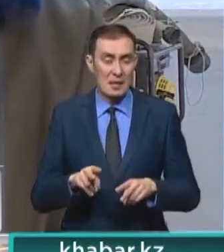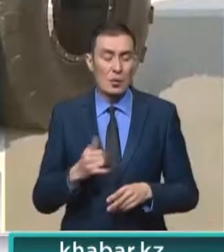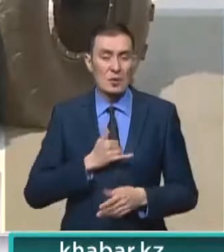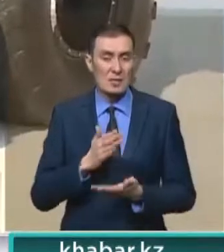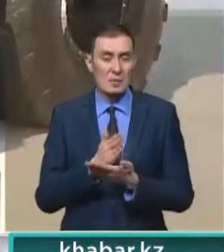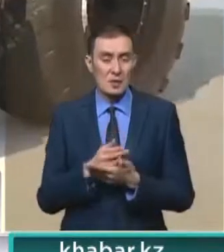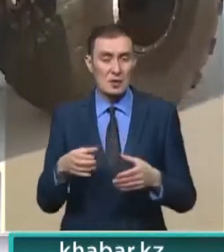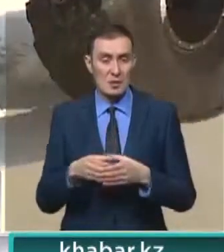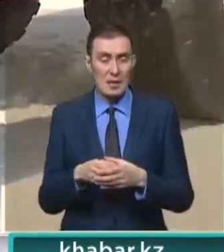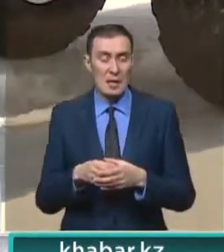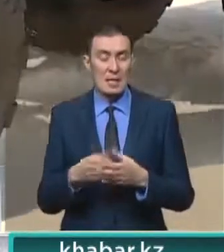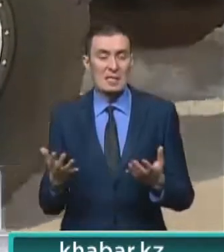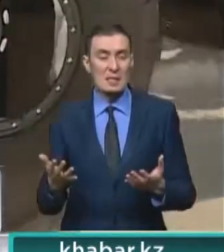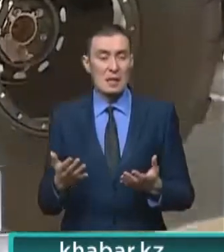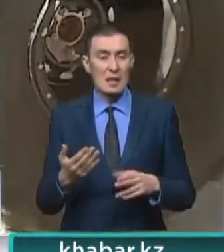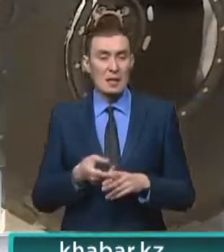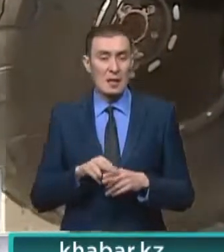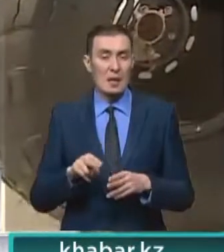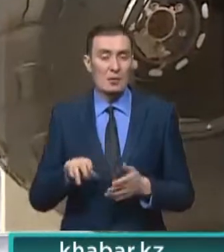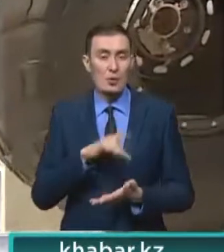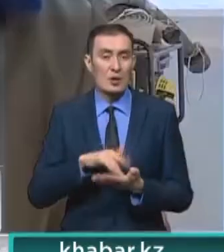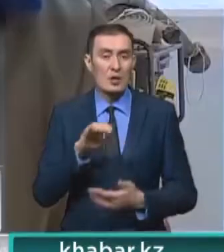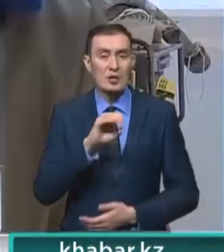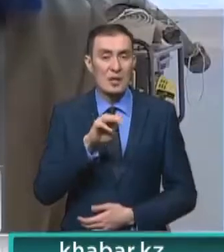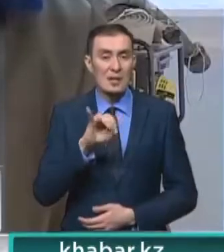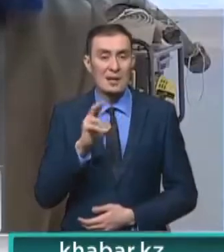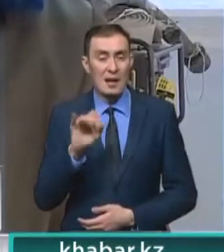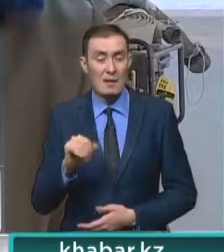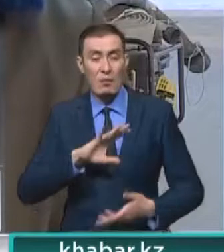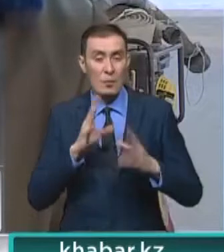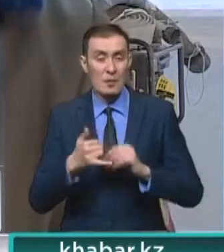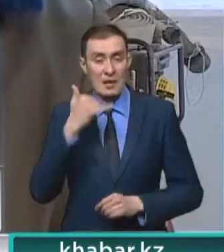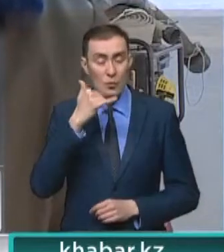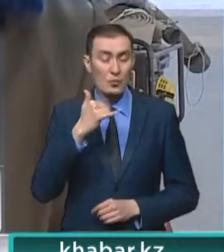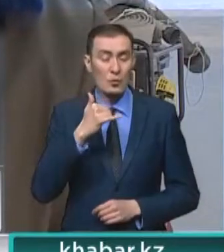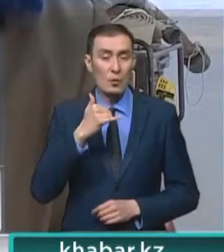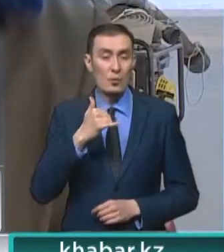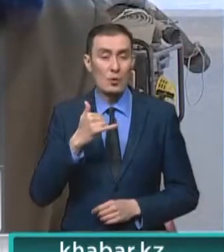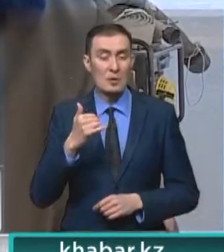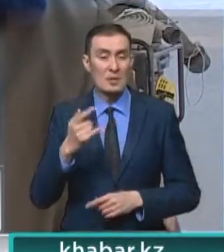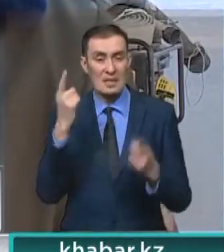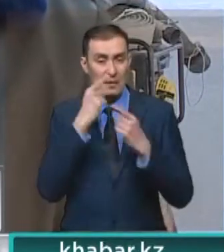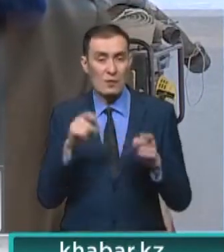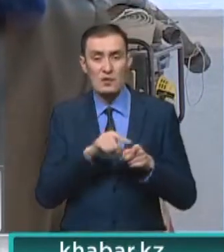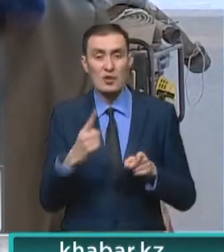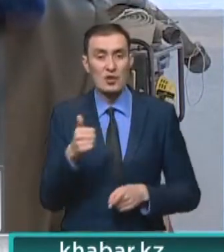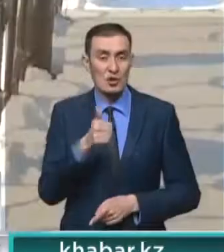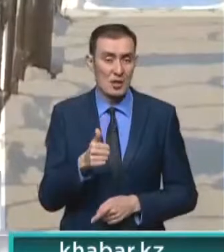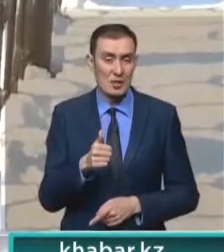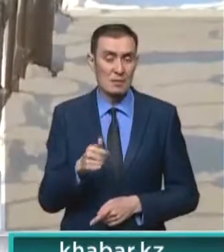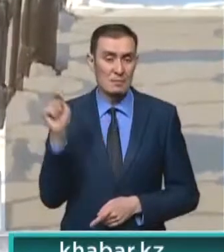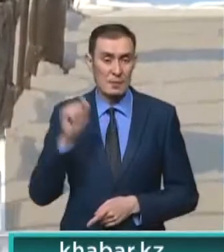у нас. Спасательное подразделение. Это города Житогора, у нас 3 человека. По первому телефонному звонку, по тревоге, в течение часа они производят